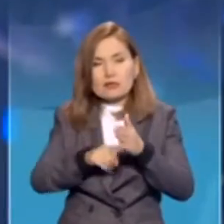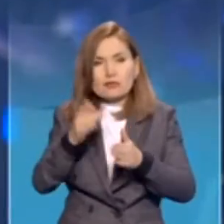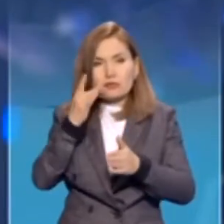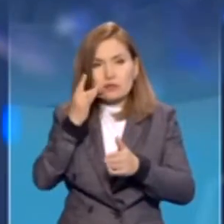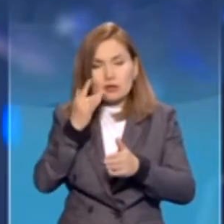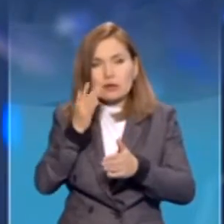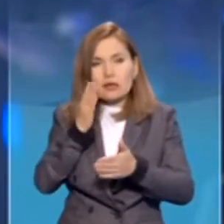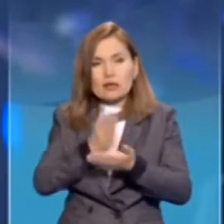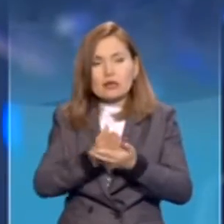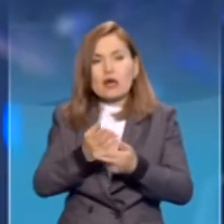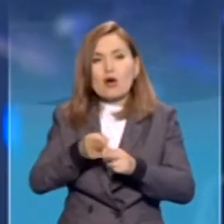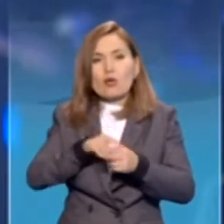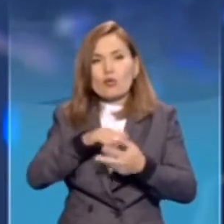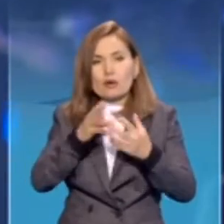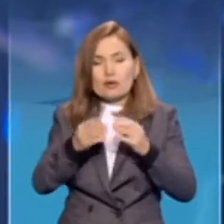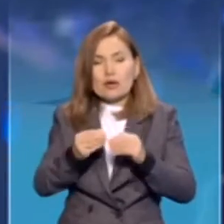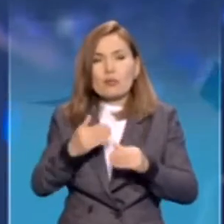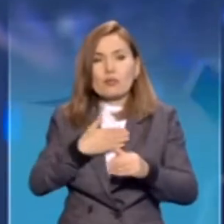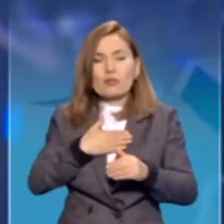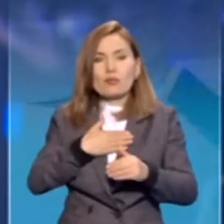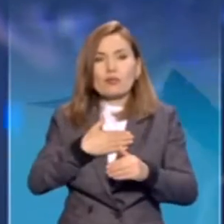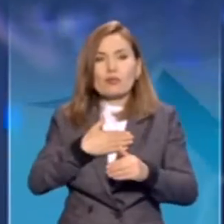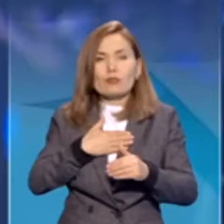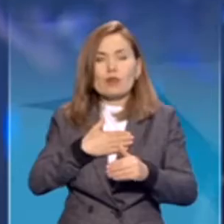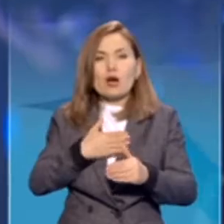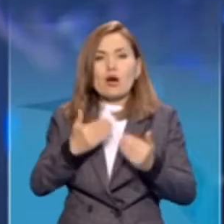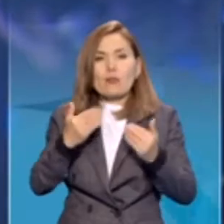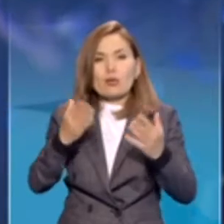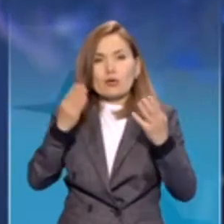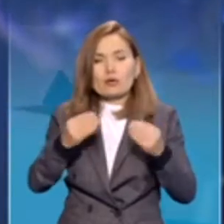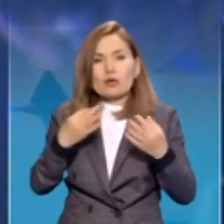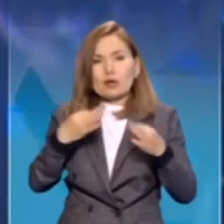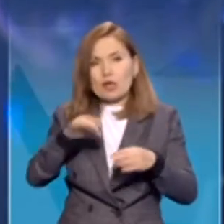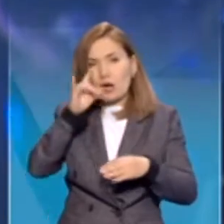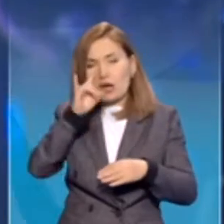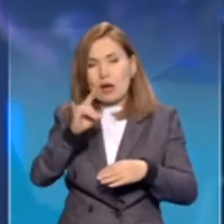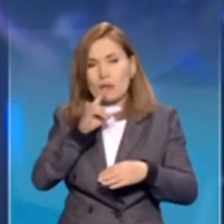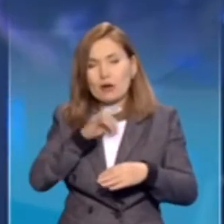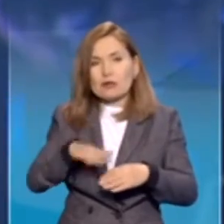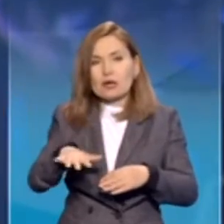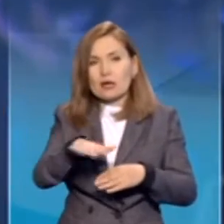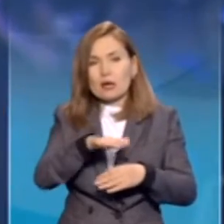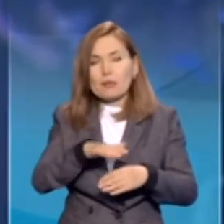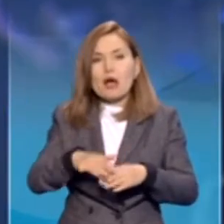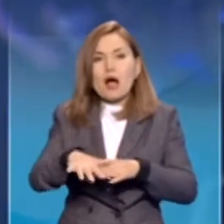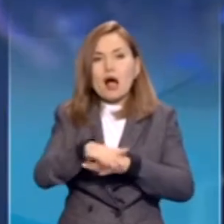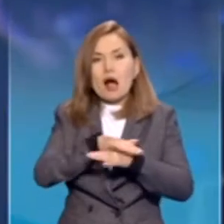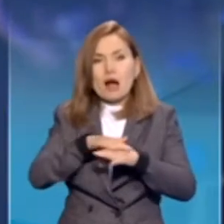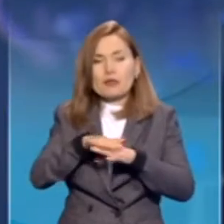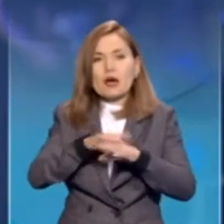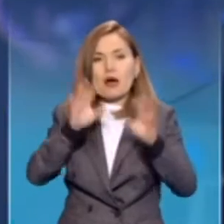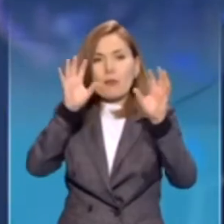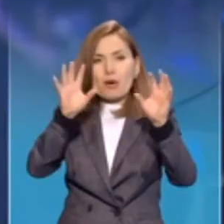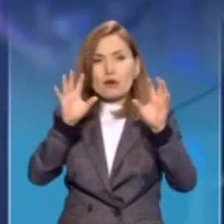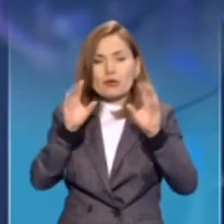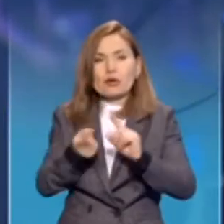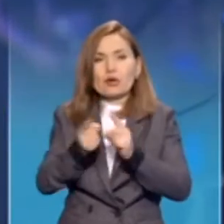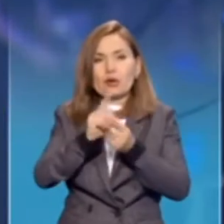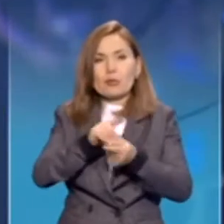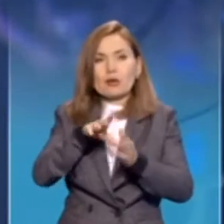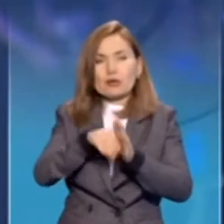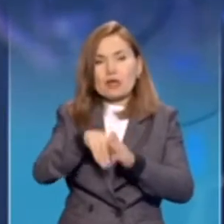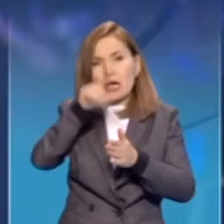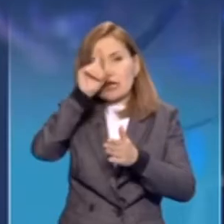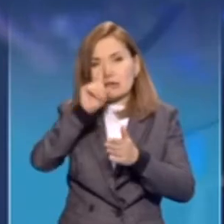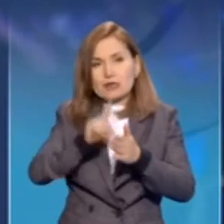kalıptastırabilgen elimiz. Sonduktan da bugünkü tevessiz Kazakistan'ın töründe, halktın konstitusiyaga degen